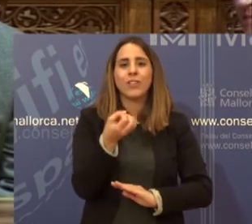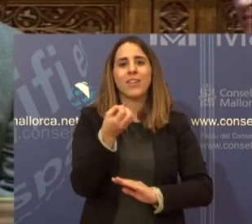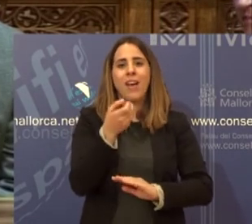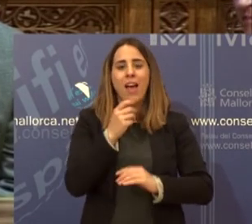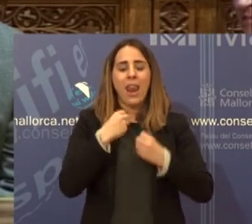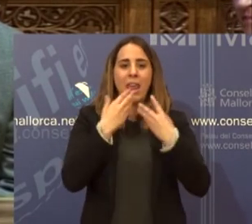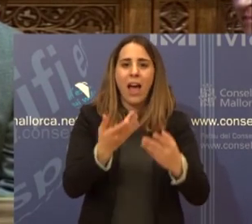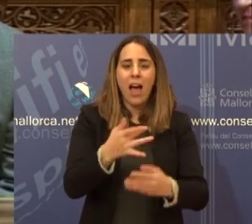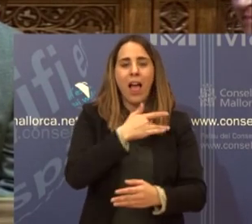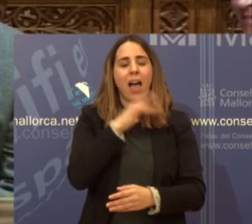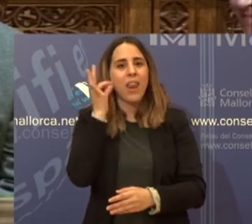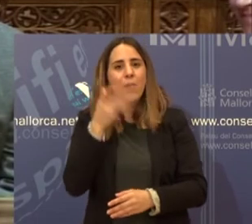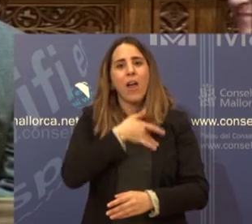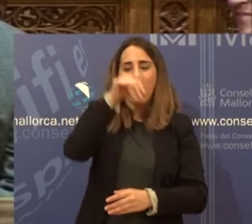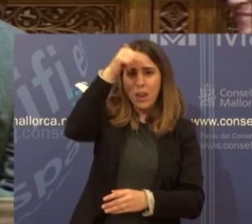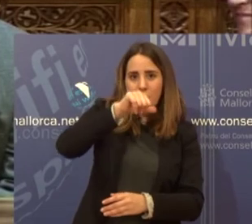l'enamorat i un llibre,